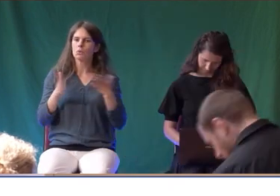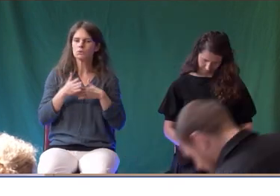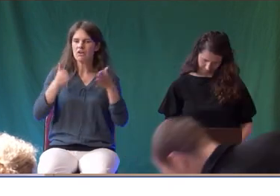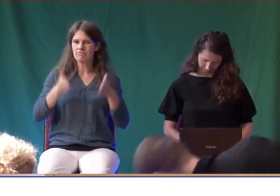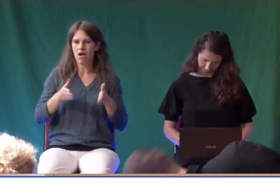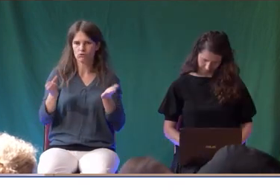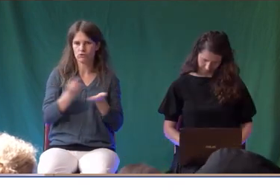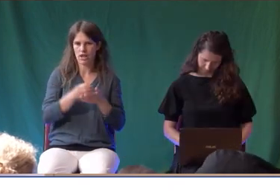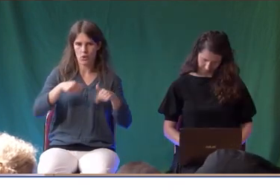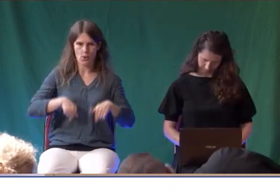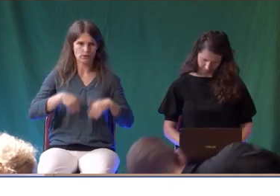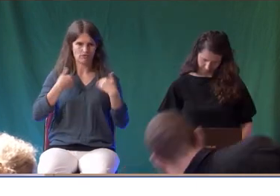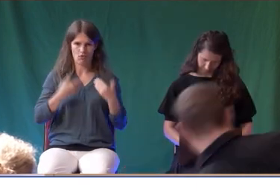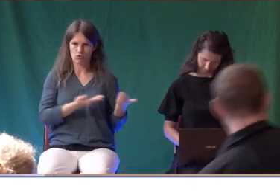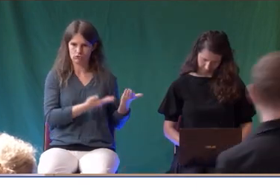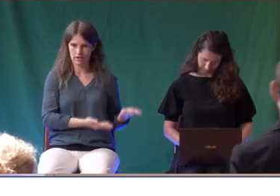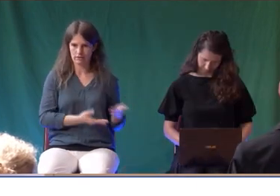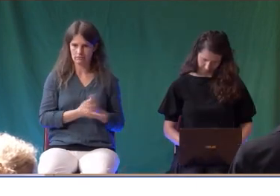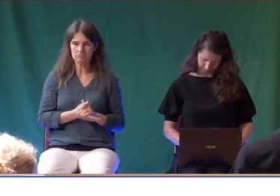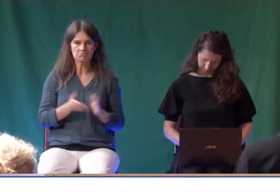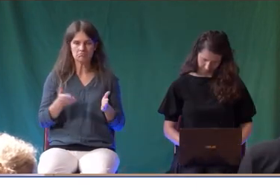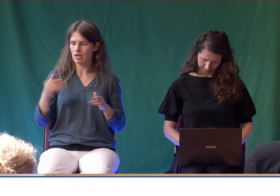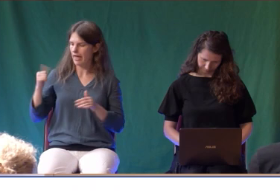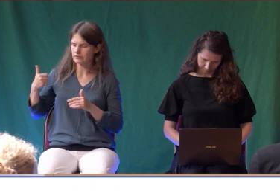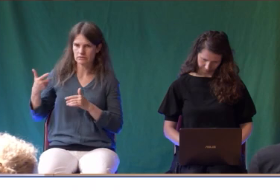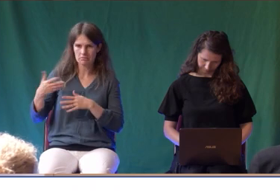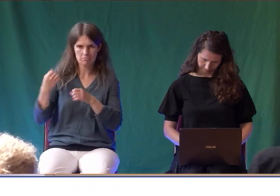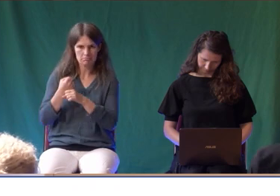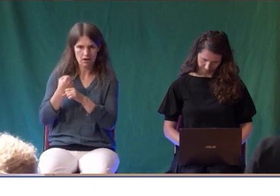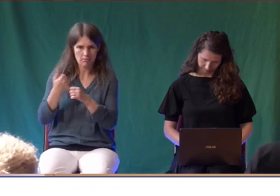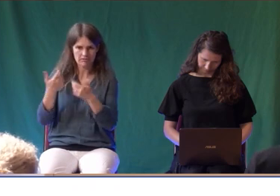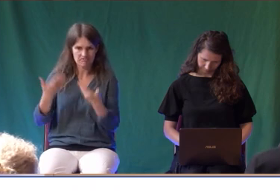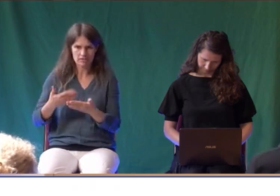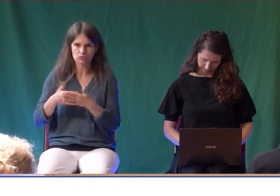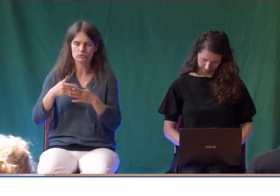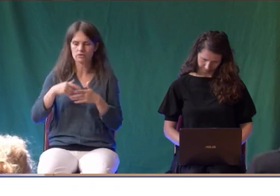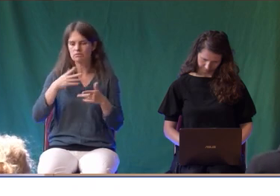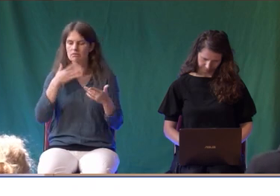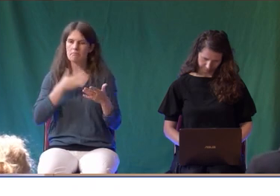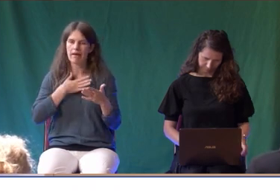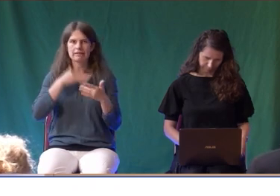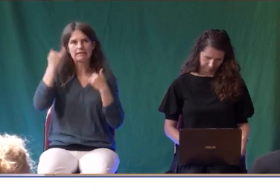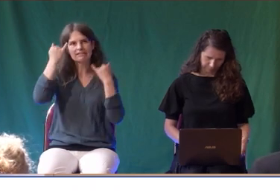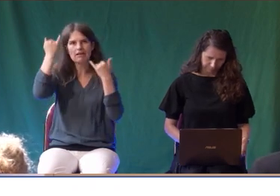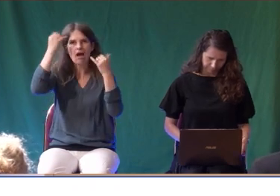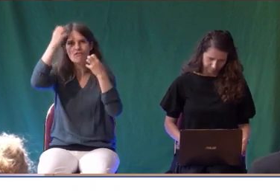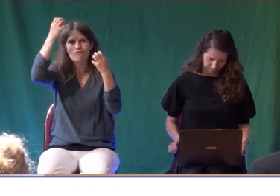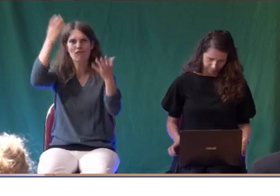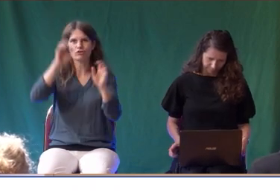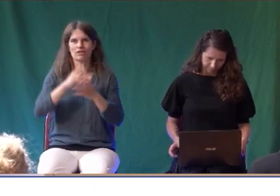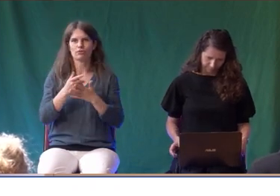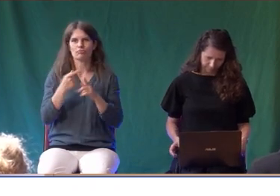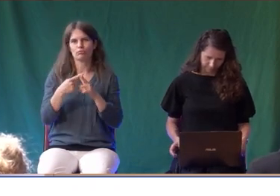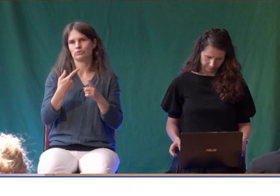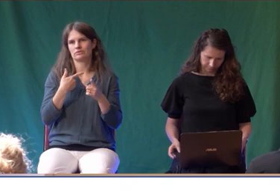und ein wichtiger Schwerpunkt in meinem Vortrag werden ideale Barrieren und Stolpersteine sein ein